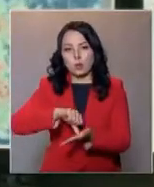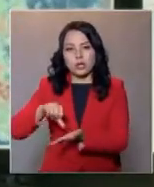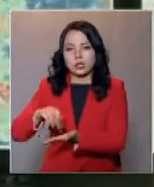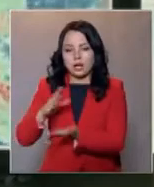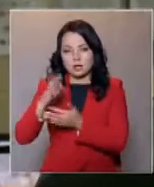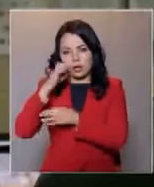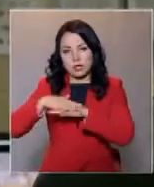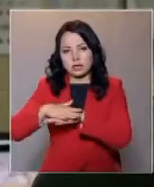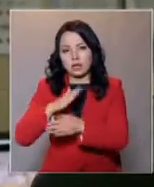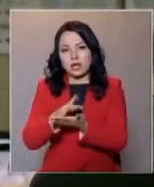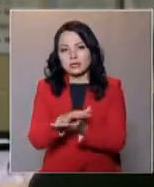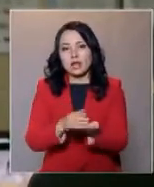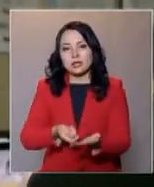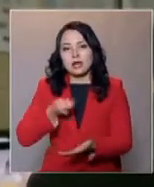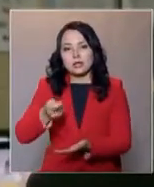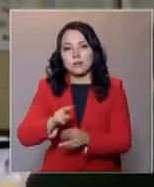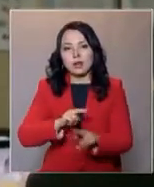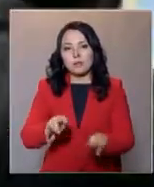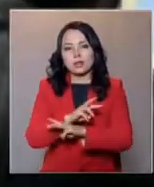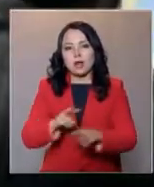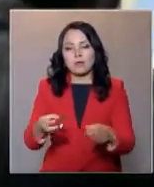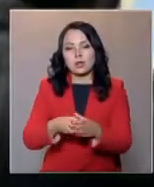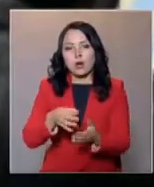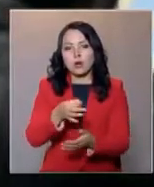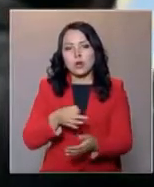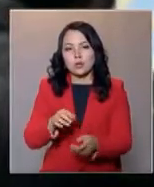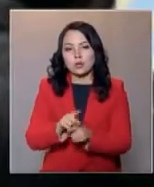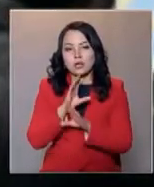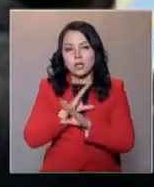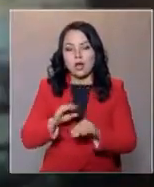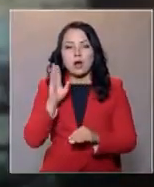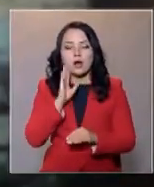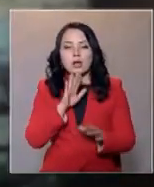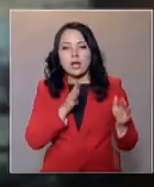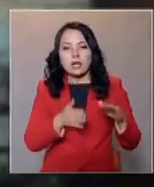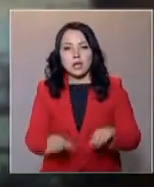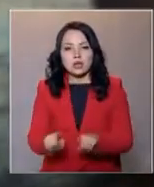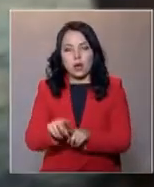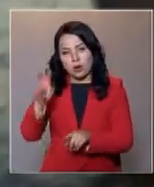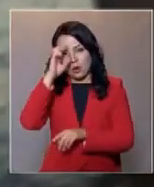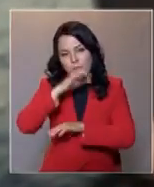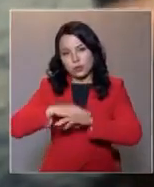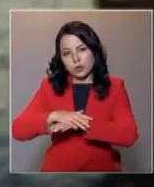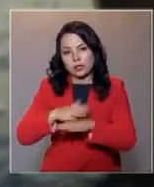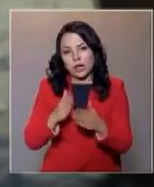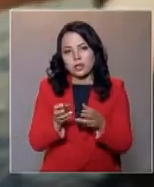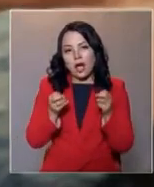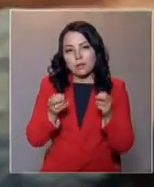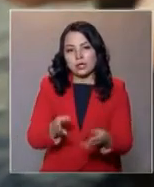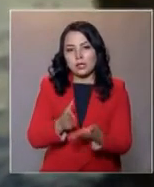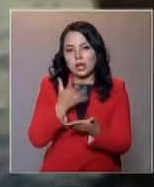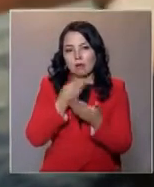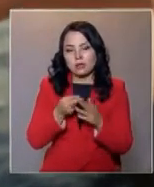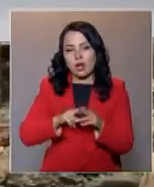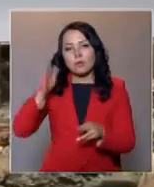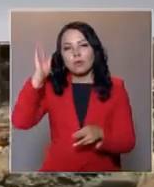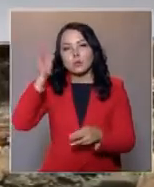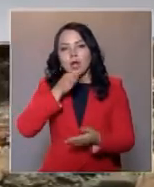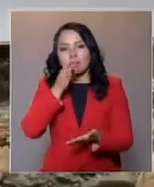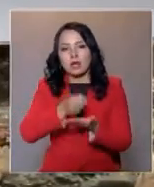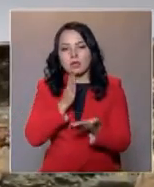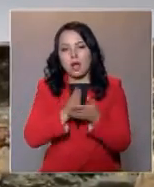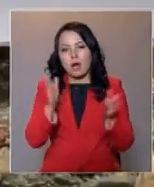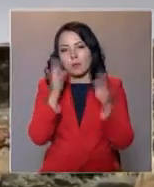странах. Такое заявление сделал премьер-министр островного Тихоокеанского государства. Решение вызвано опасениями за его будущее.